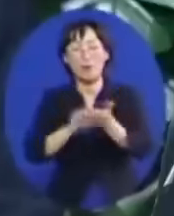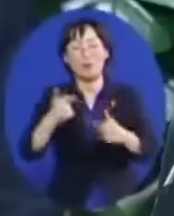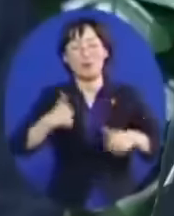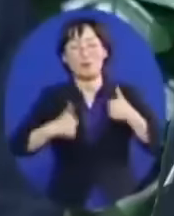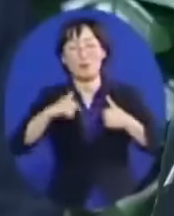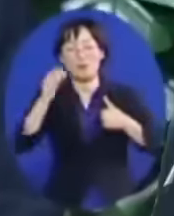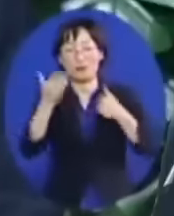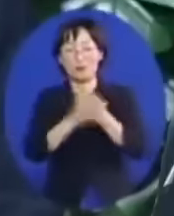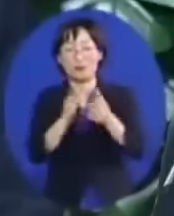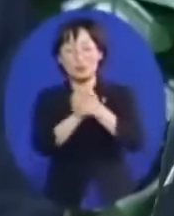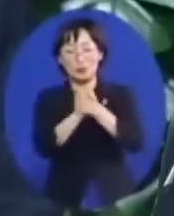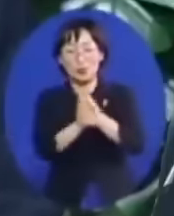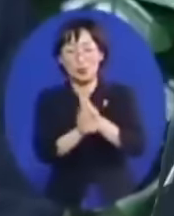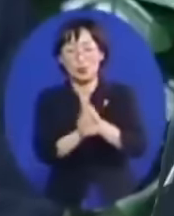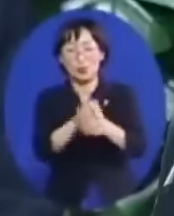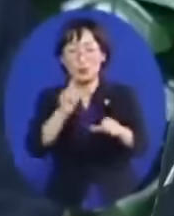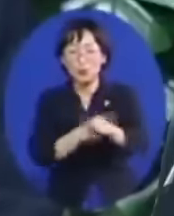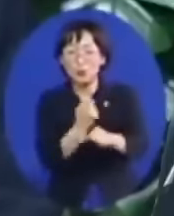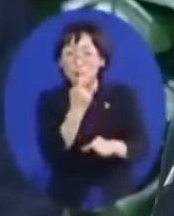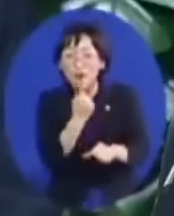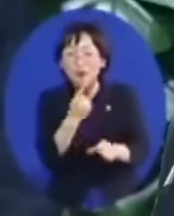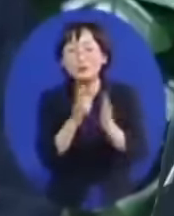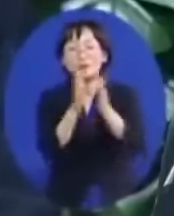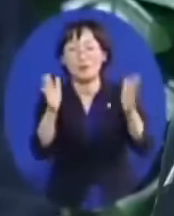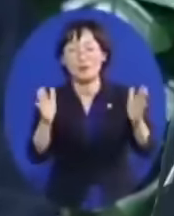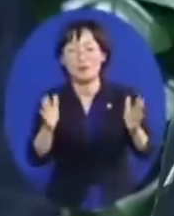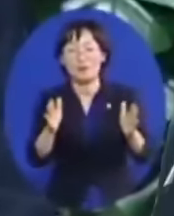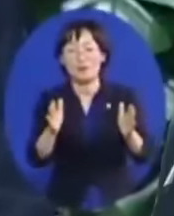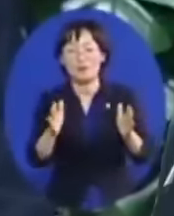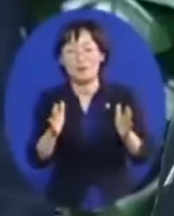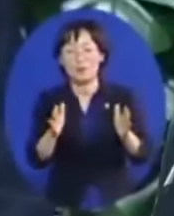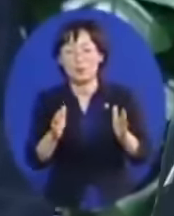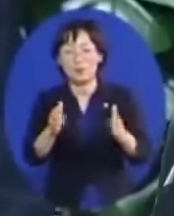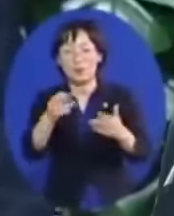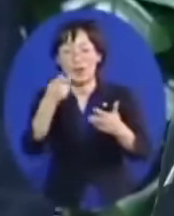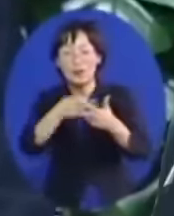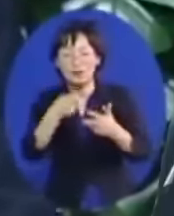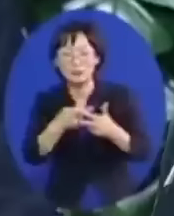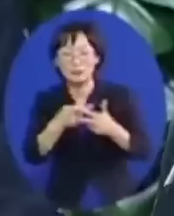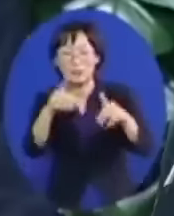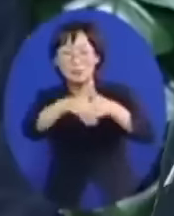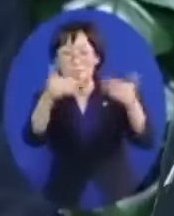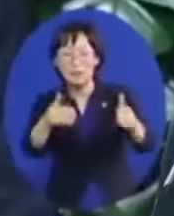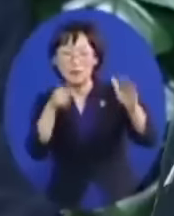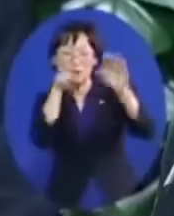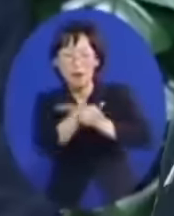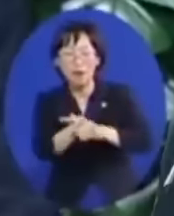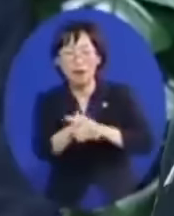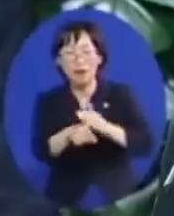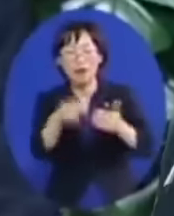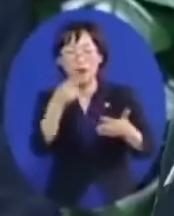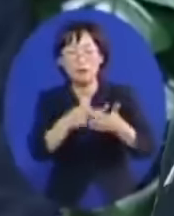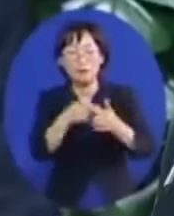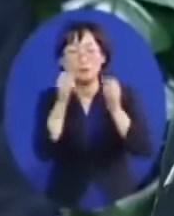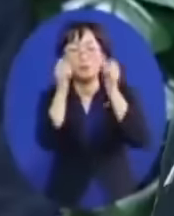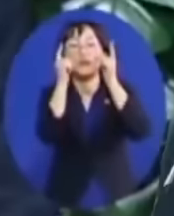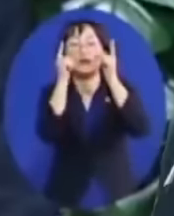기뻐져서 이제 기도가 나오더라고요. 그래서 우리 아들 이놈인데 가니까 얘는 이제 정신 다